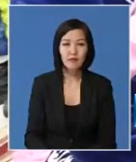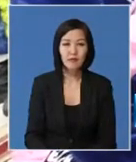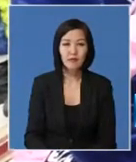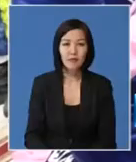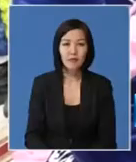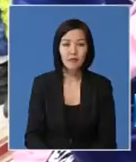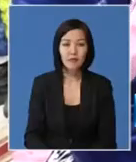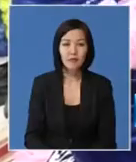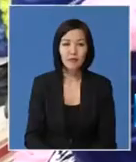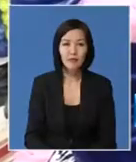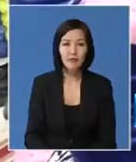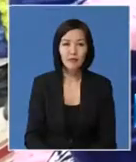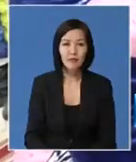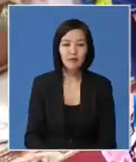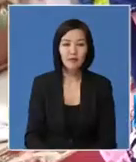болсын.